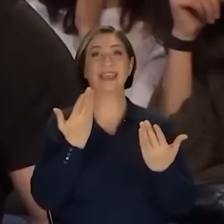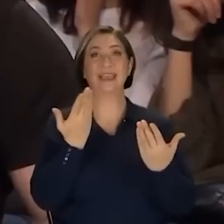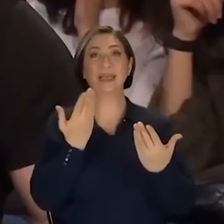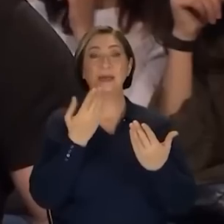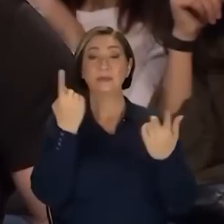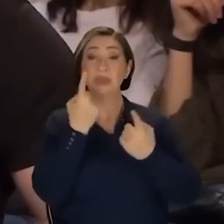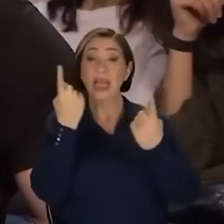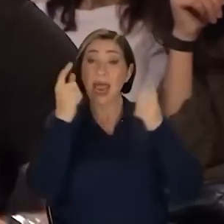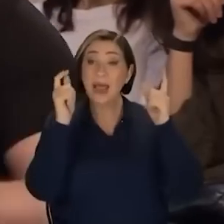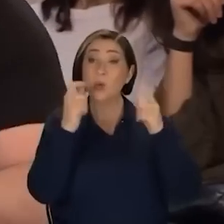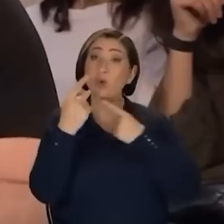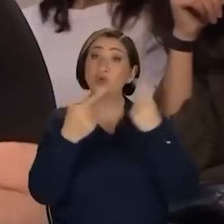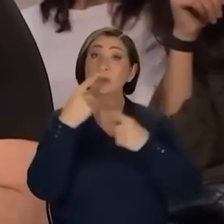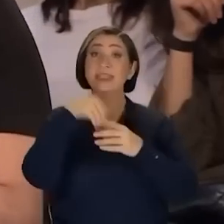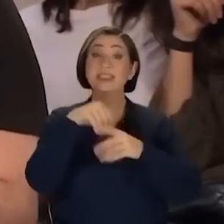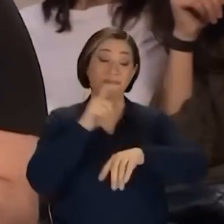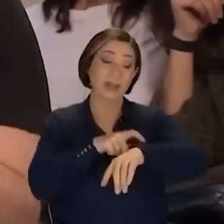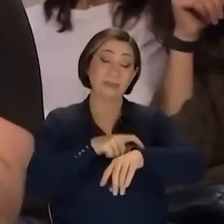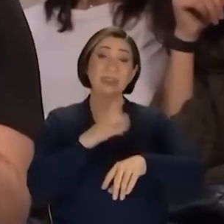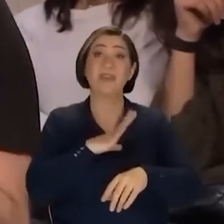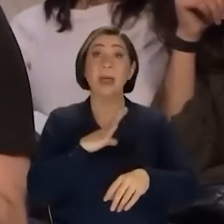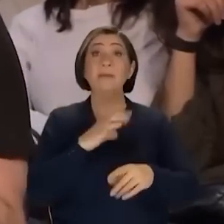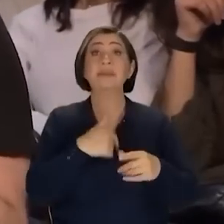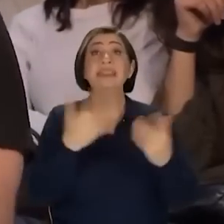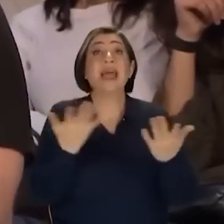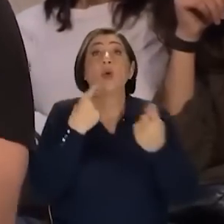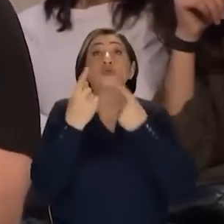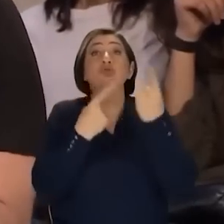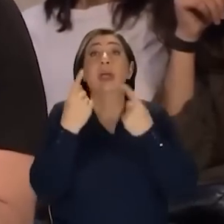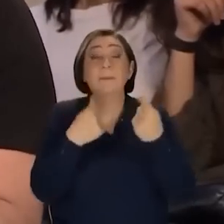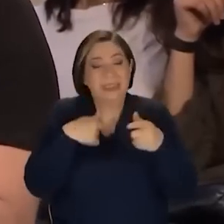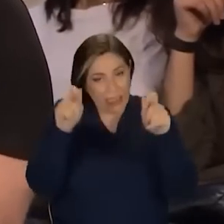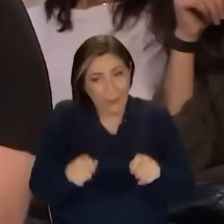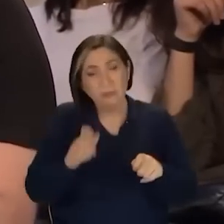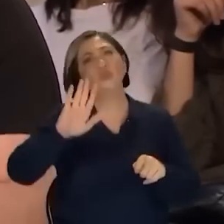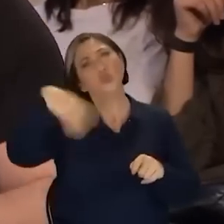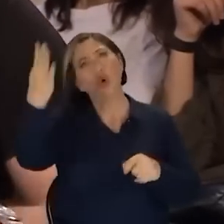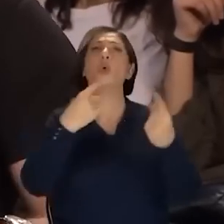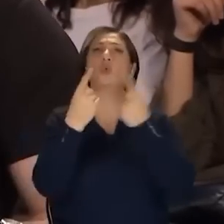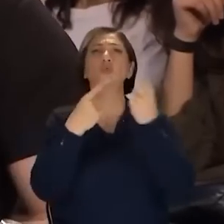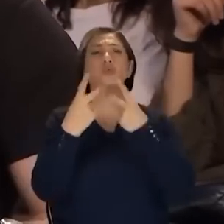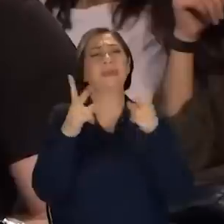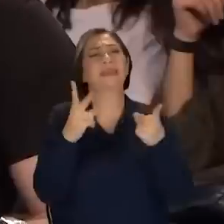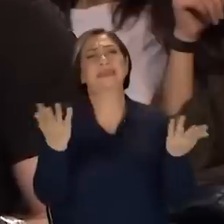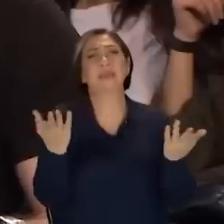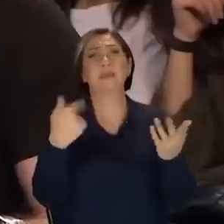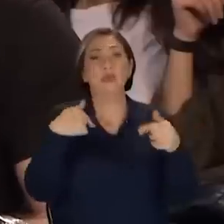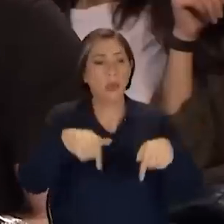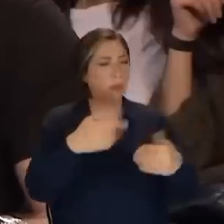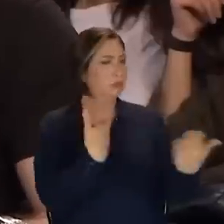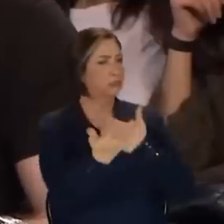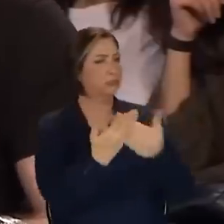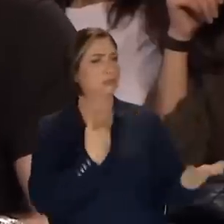bir şeyler üzerine konuşmak için vaktimiz var Ayrıca biz niye konuşalım ki biz yapalım sonra konuşulur Yani biz nasıl